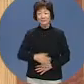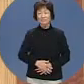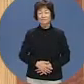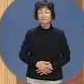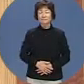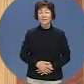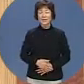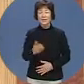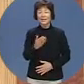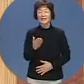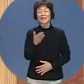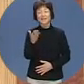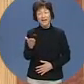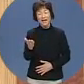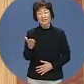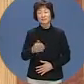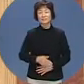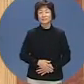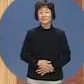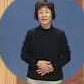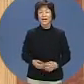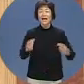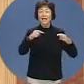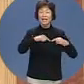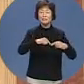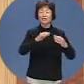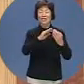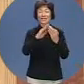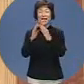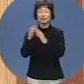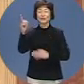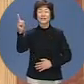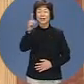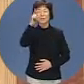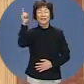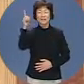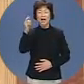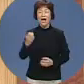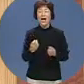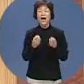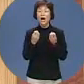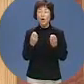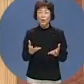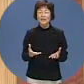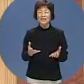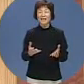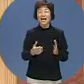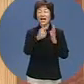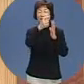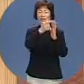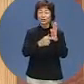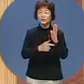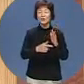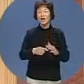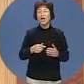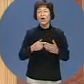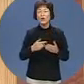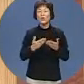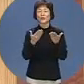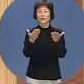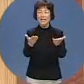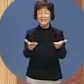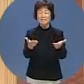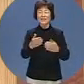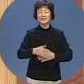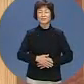いかがでしたか。このようにラブリータウン生駒では、毎回生駒市のホットな話題を中心にお